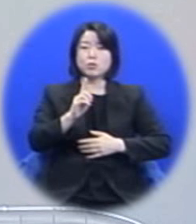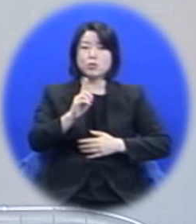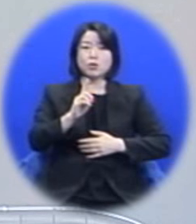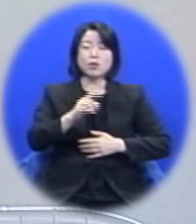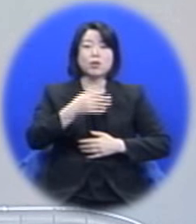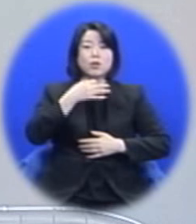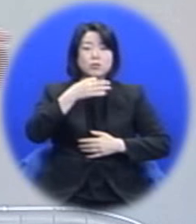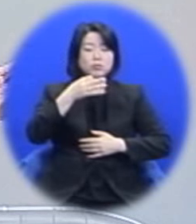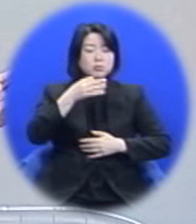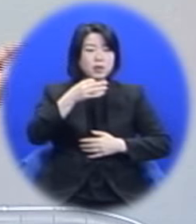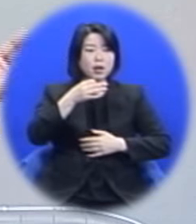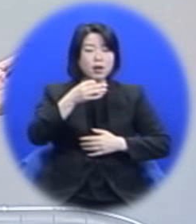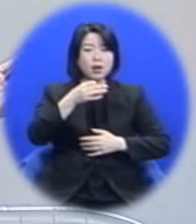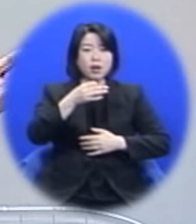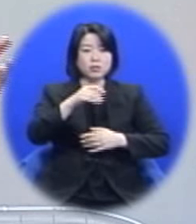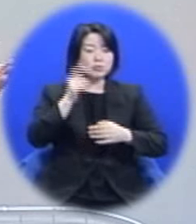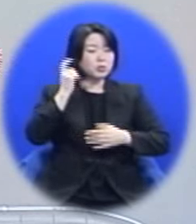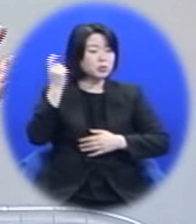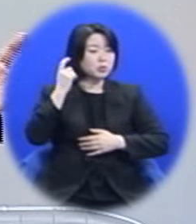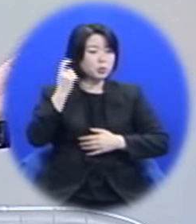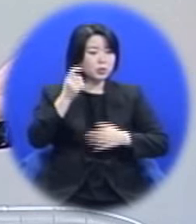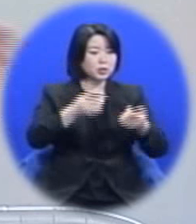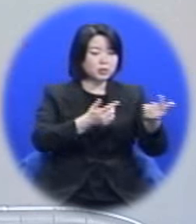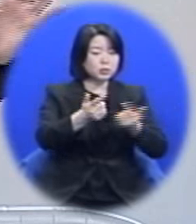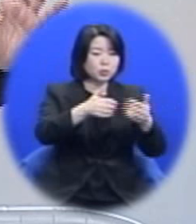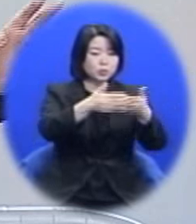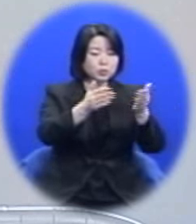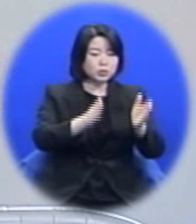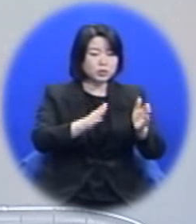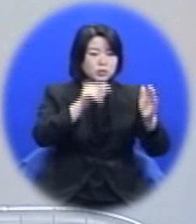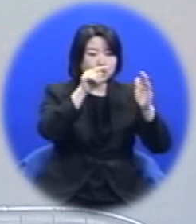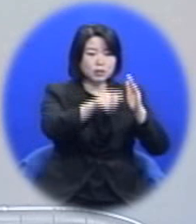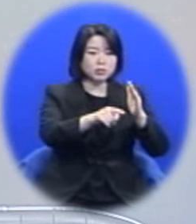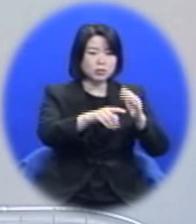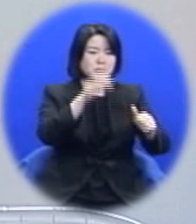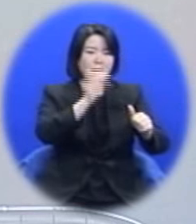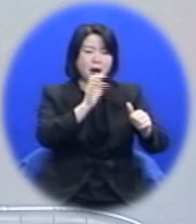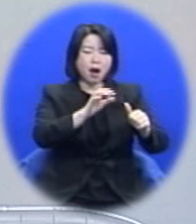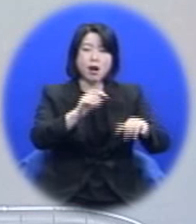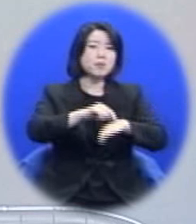들어가서 뭐 스태프들을 따지고 야단칠 마음이 하나도 없더래요.